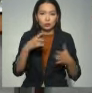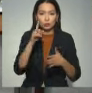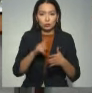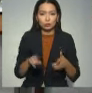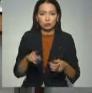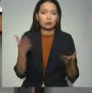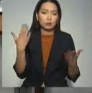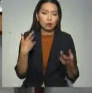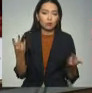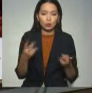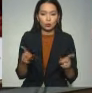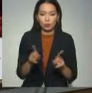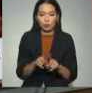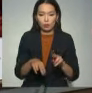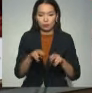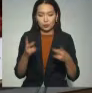давно нуждается в таком объекте.